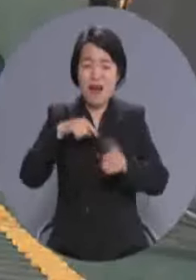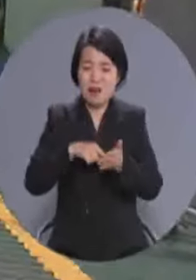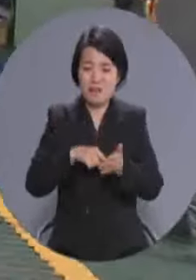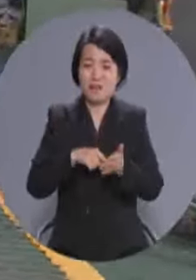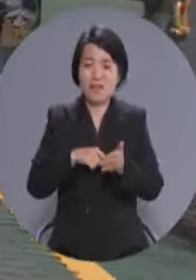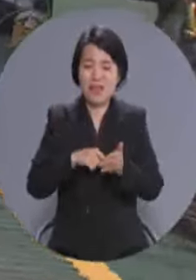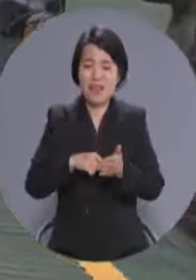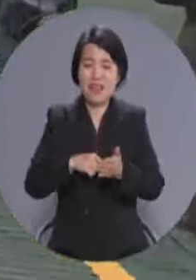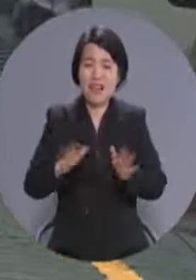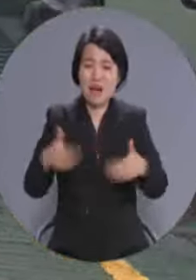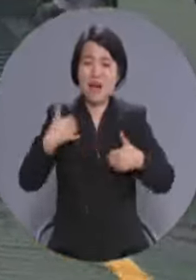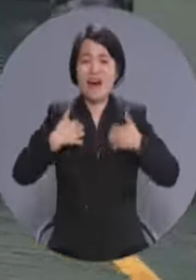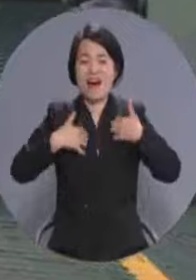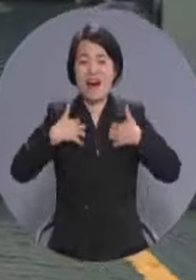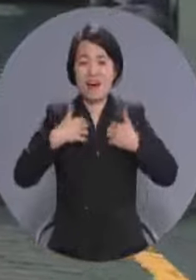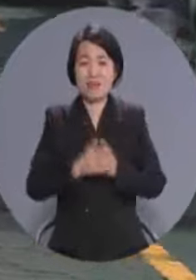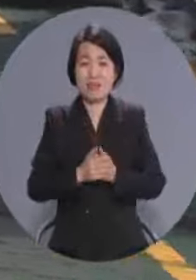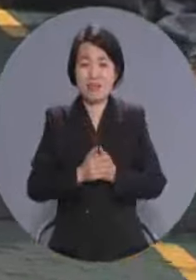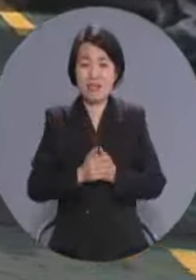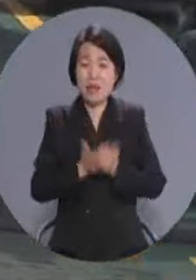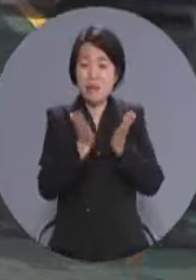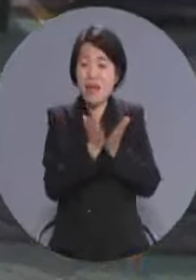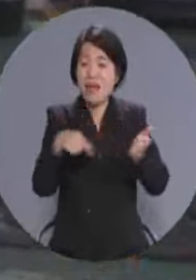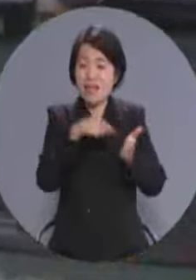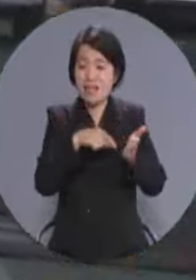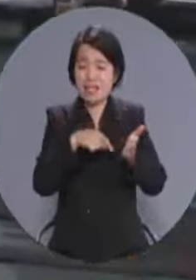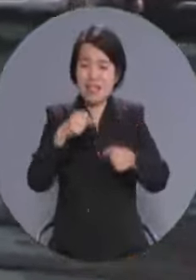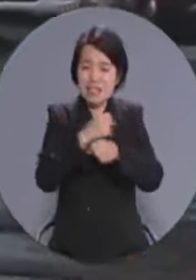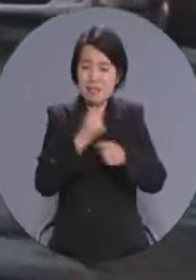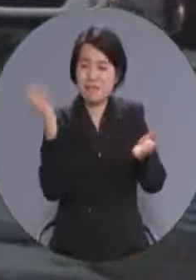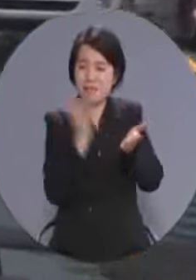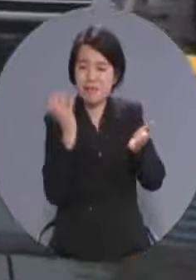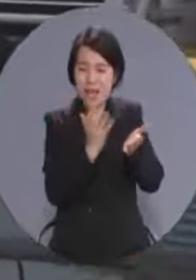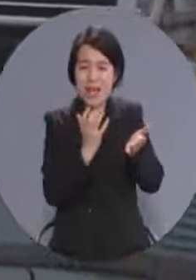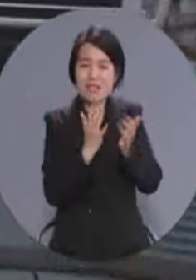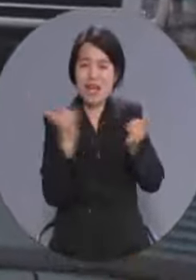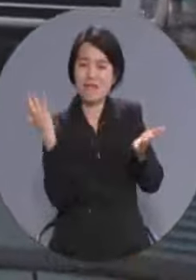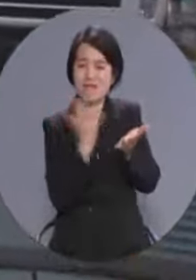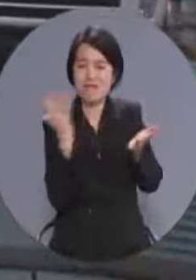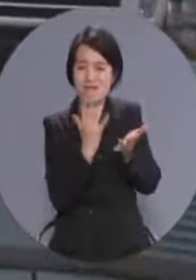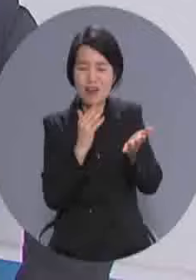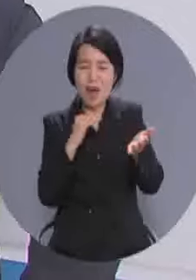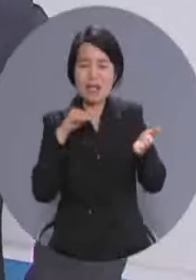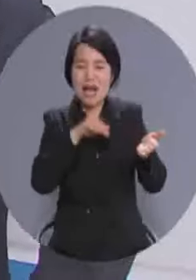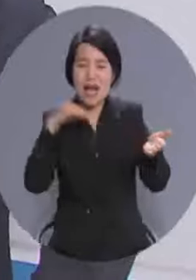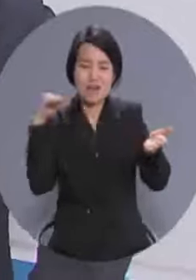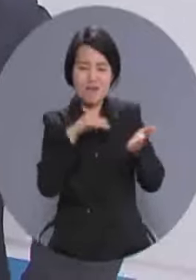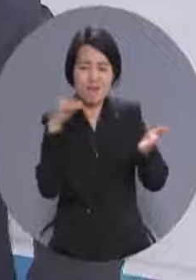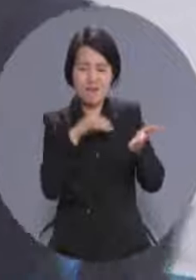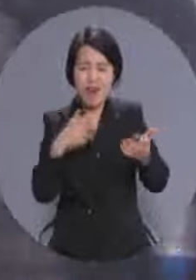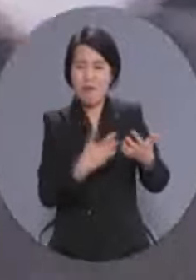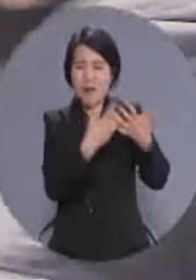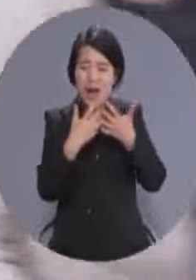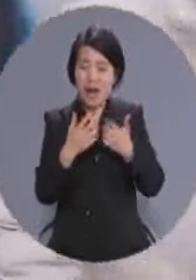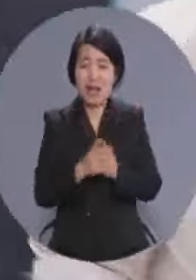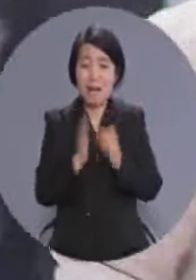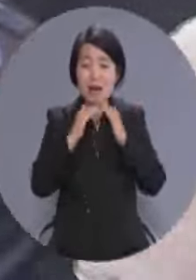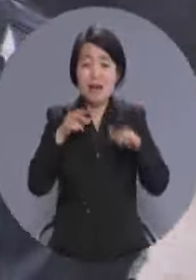맞아 고향으로 가는 배편에는 선물 보따리를 실은 화물차와 승객들로 가득 찼습니다. 시장을